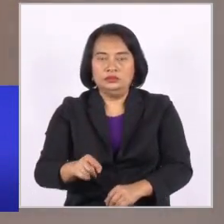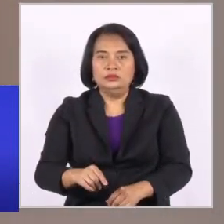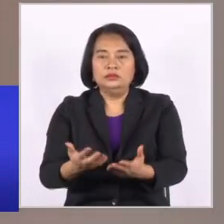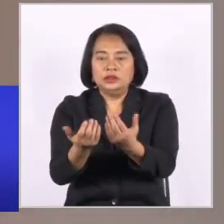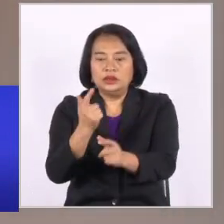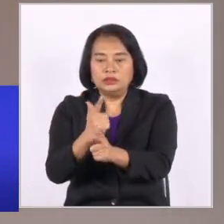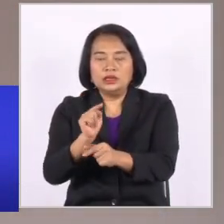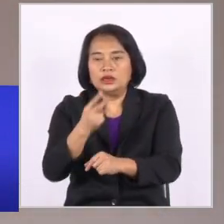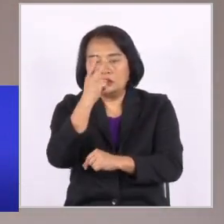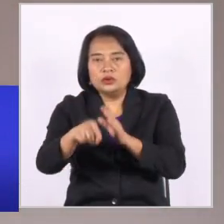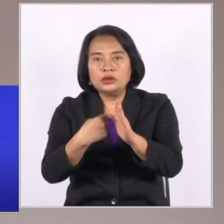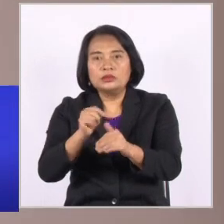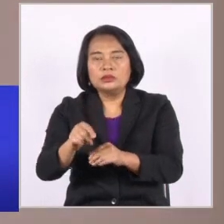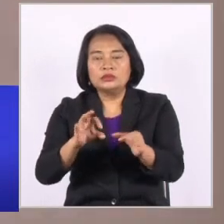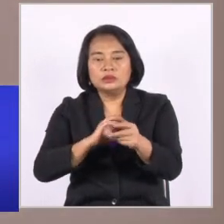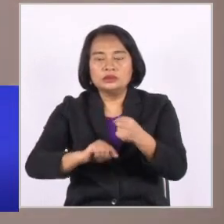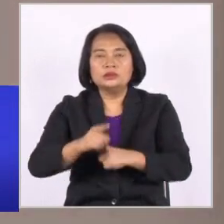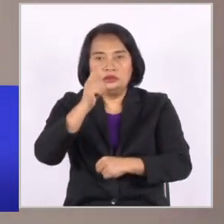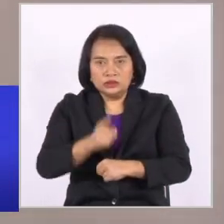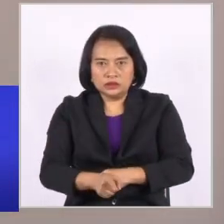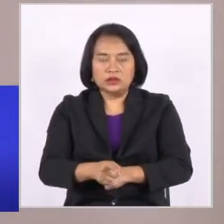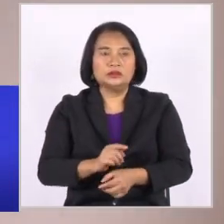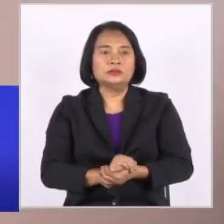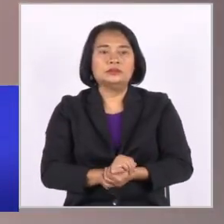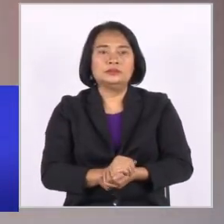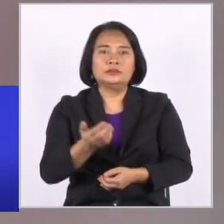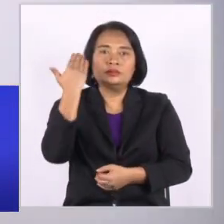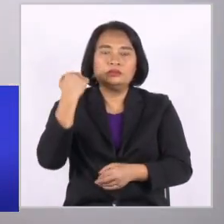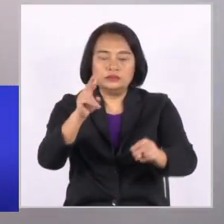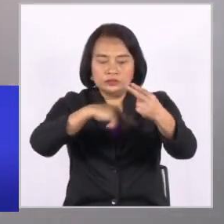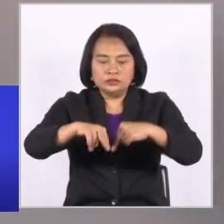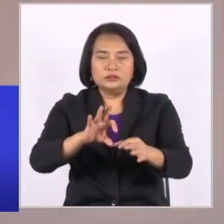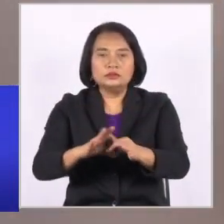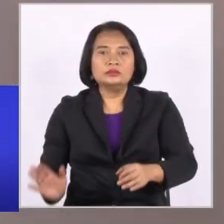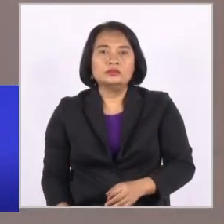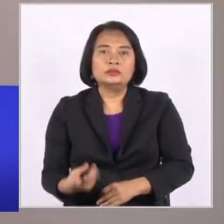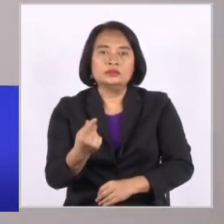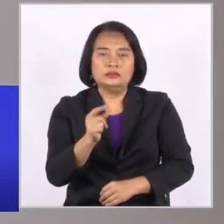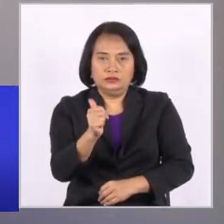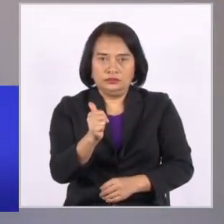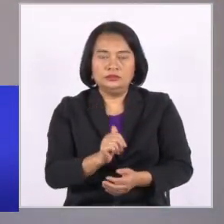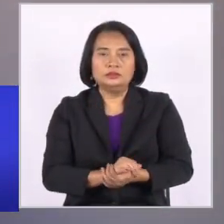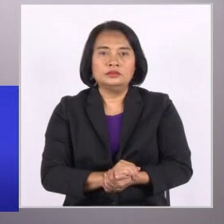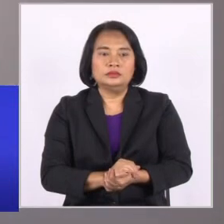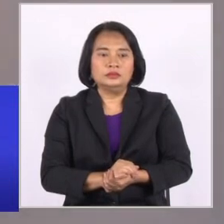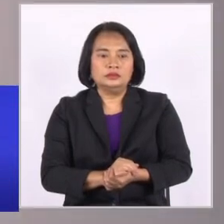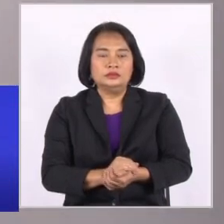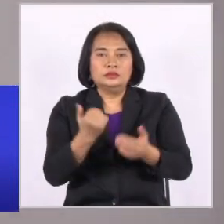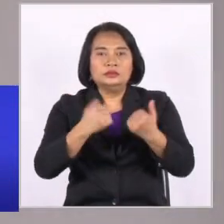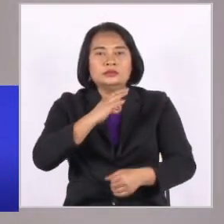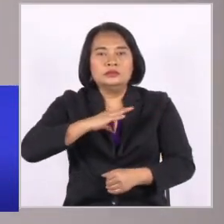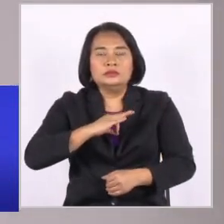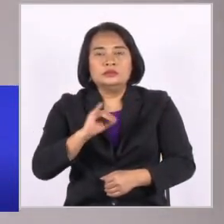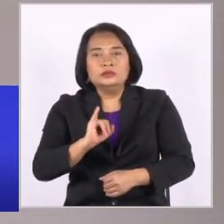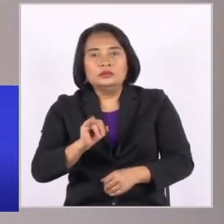ริงจะปรากฏว่าเขาเนี่ยบริสุทธิ์ใจจริงๆและที่ผ่านมาก็ดูแลสุนัขเป็นอย่างดีนะคะตอนนี้เนี่ยเขาก็จิตตกเหมือนกัน